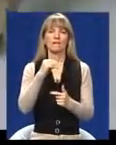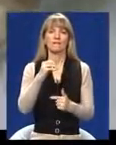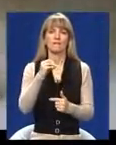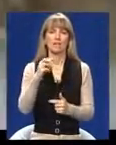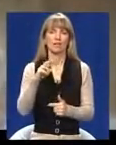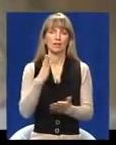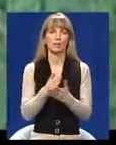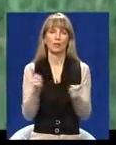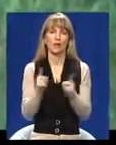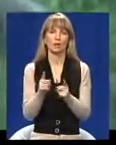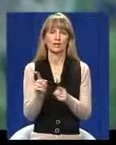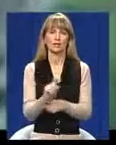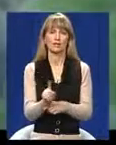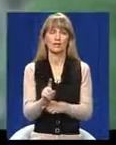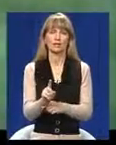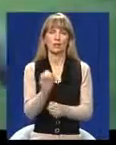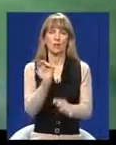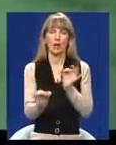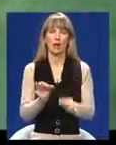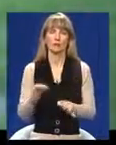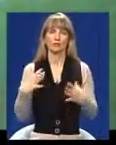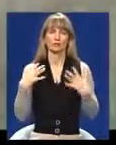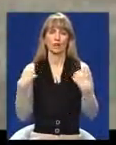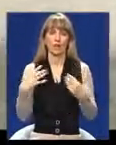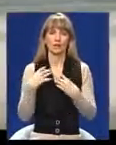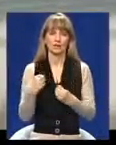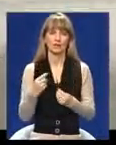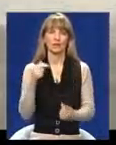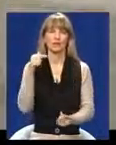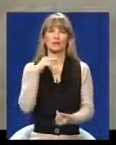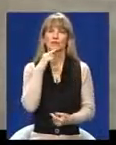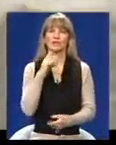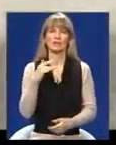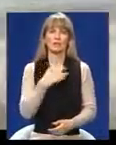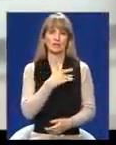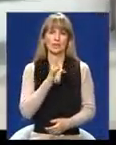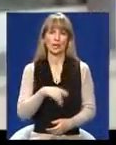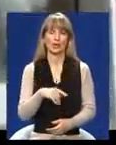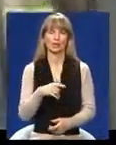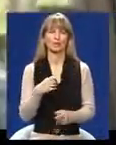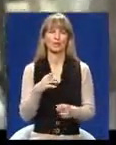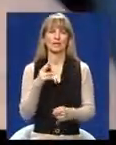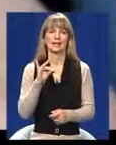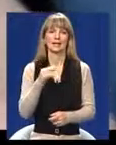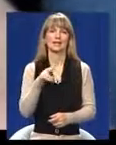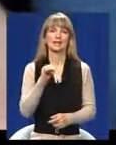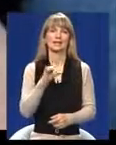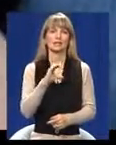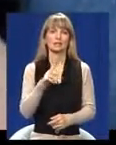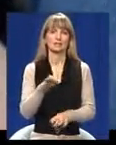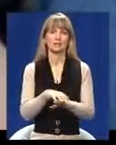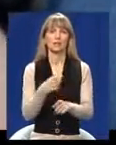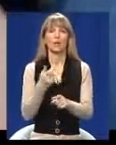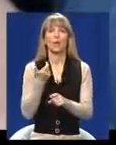короткий хвіст, міцні лапи, плямисте забарвлення шерсті. Незважаючи на строгість та дикість кішки, насправді піксі-боби слухняні та